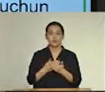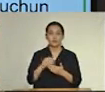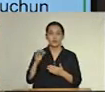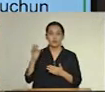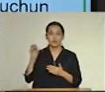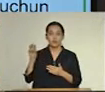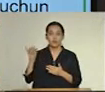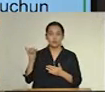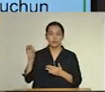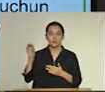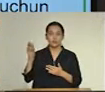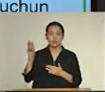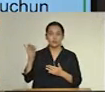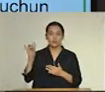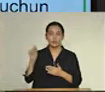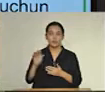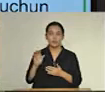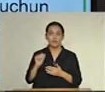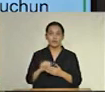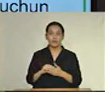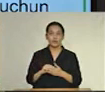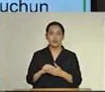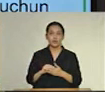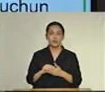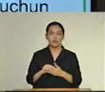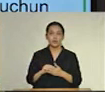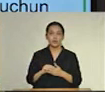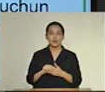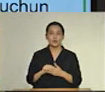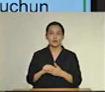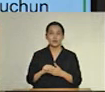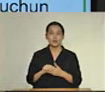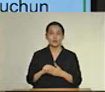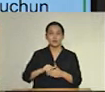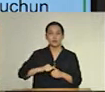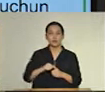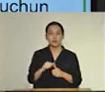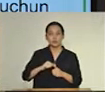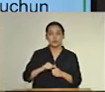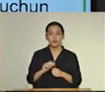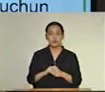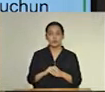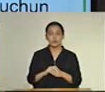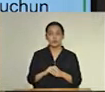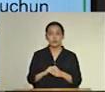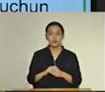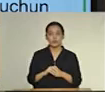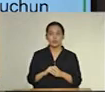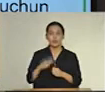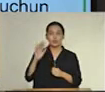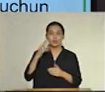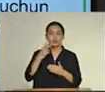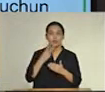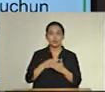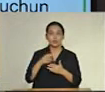Asamu Simamura va uning hamkasblari, demak, nuratilganda yaltirab ko'rinadigan oqsilni kashf